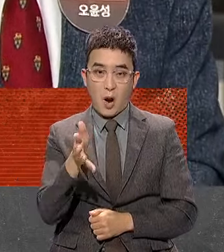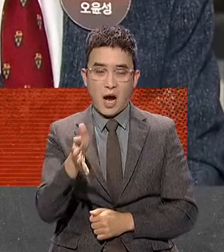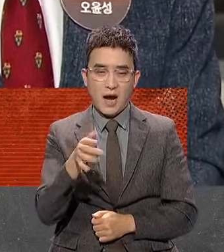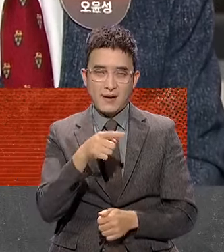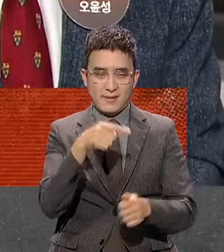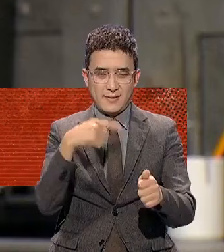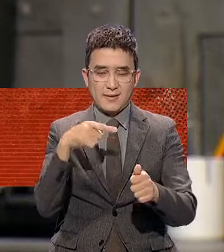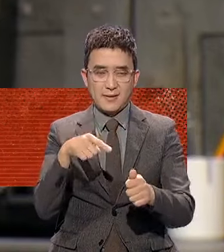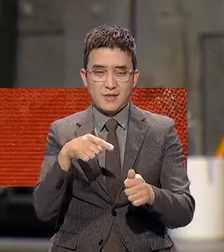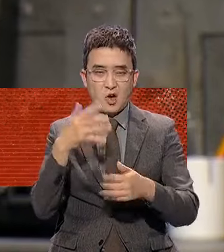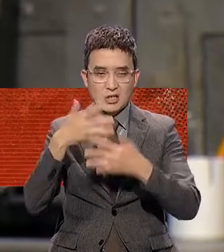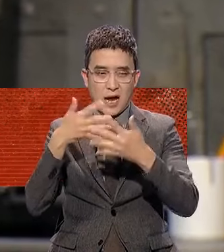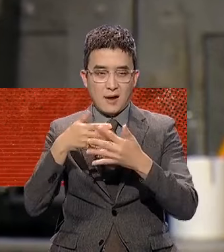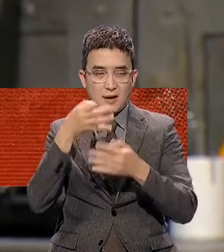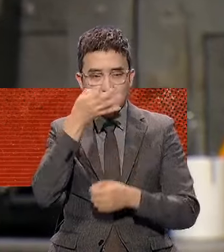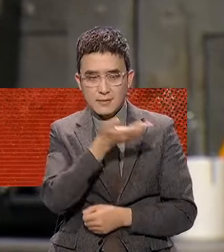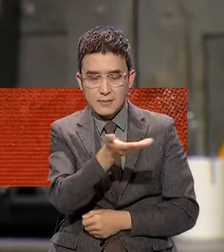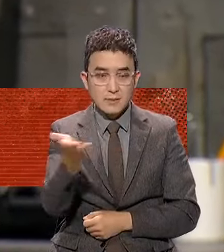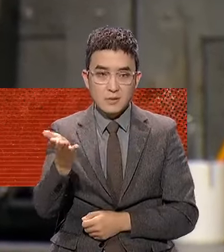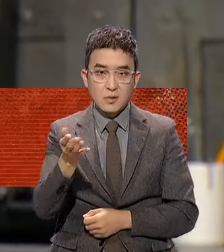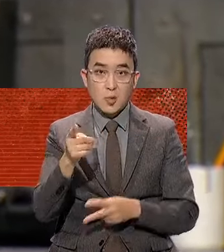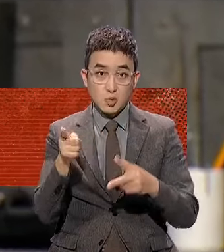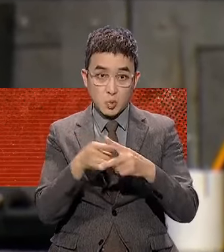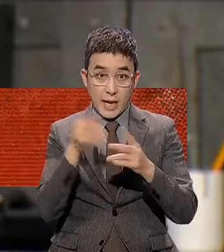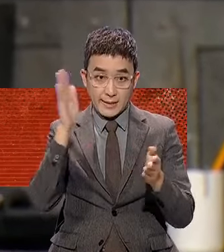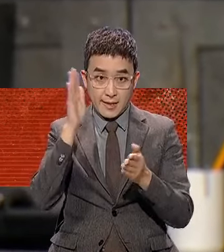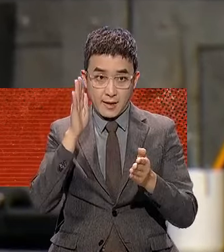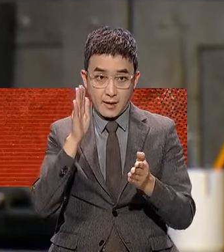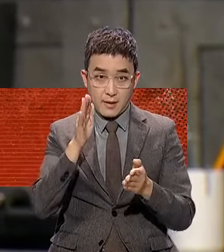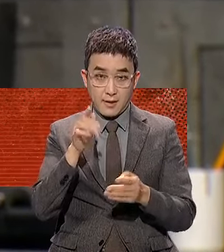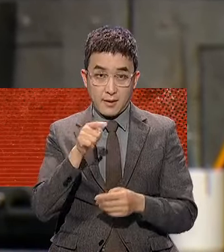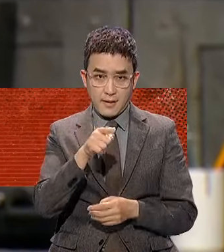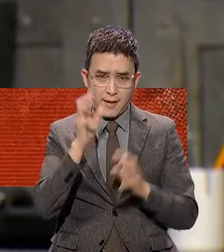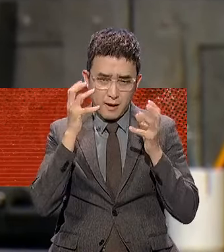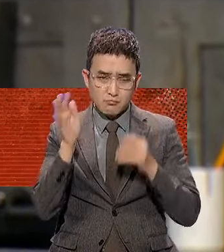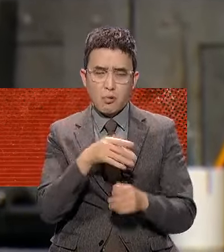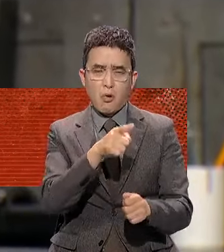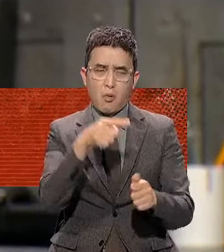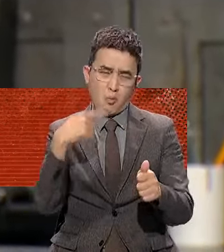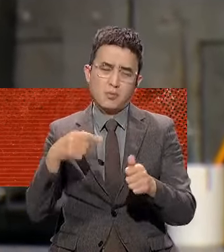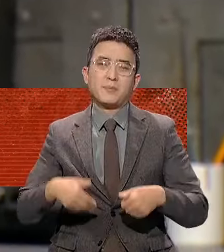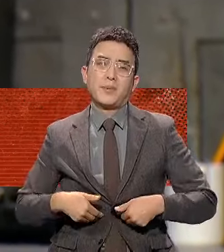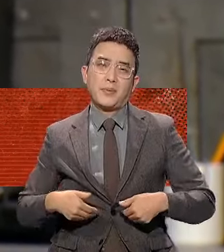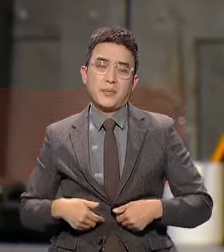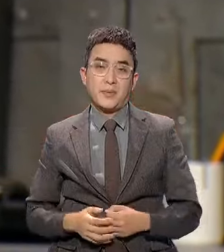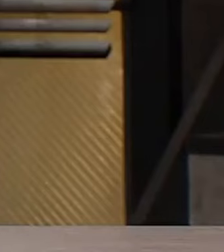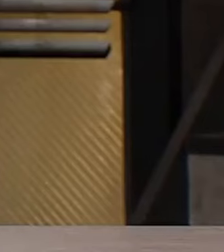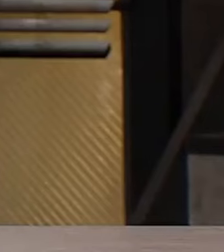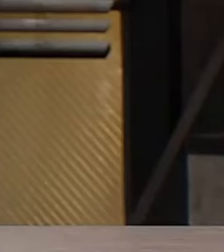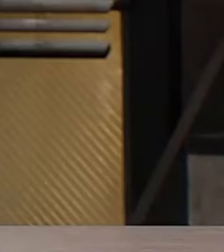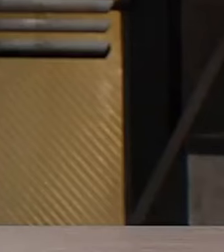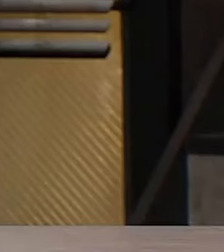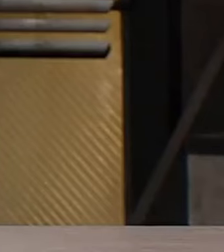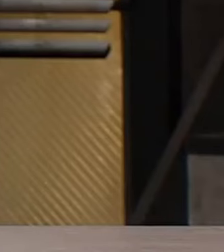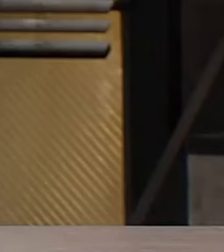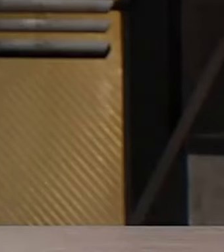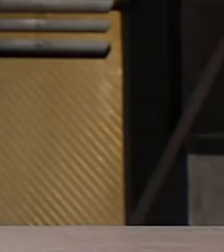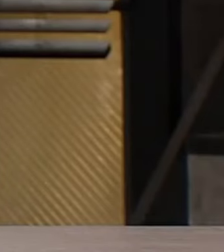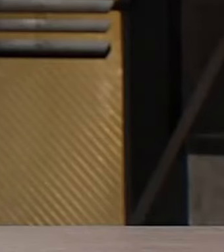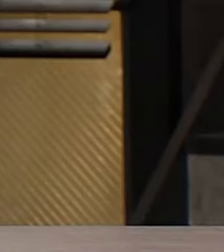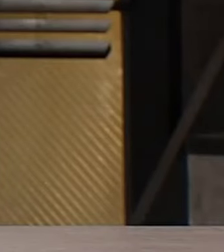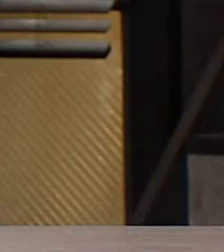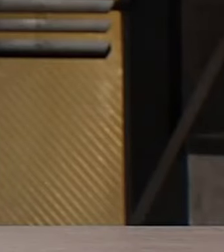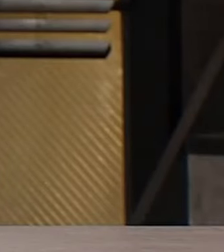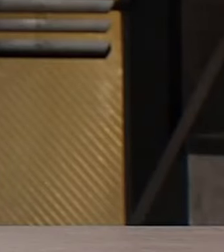해서 초등학생 때부터 좀 교육을 시키고 토론을 시켜야 될 것 같다는 생각이 듭니다 그러니까 말이죠 진실 추적자